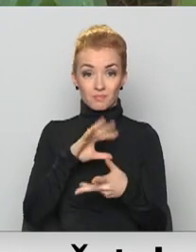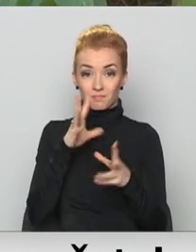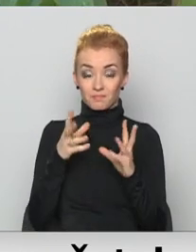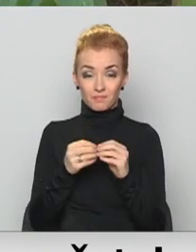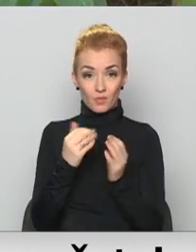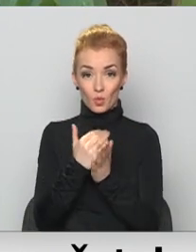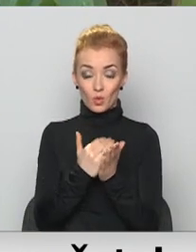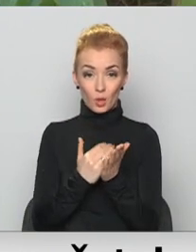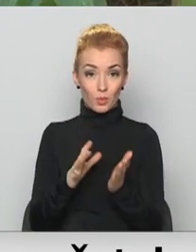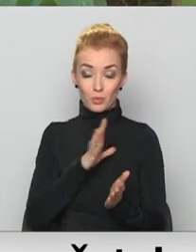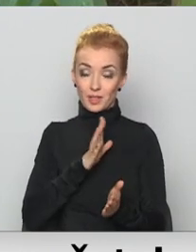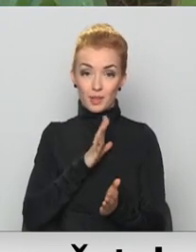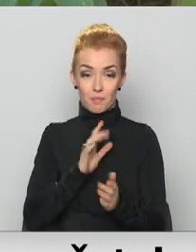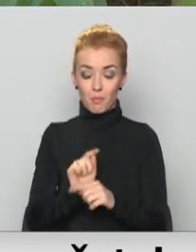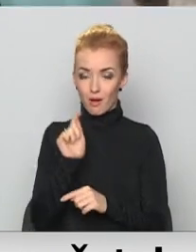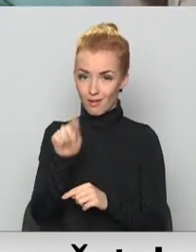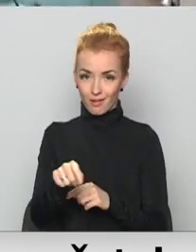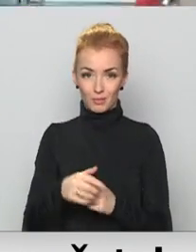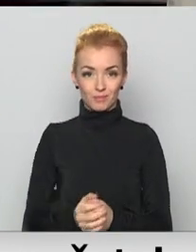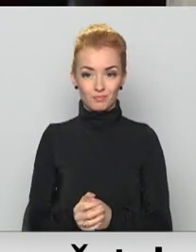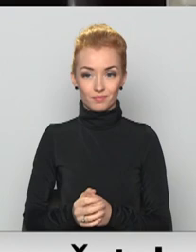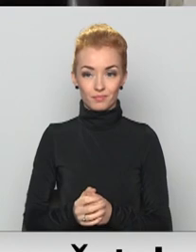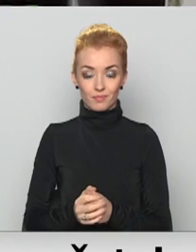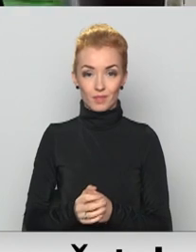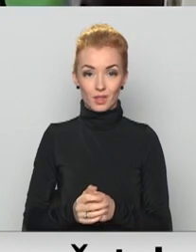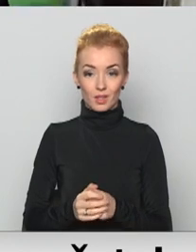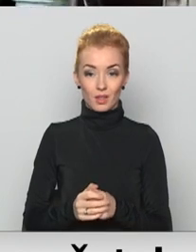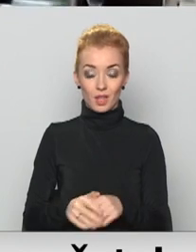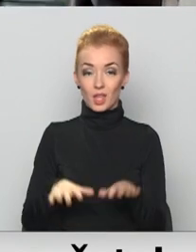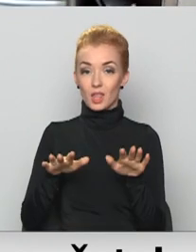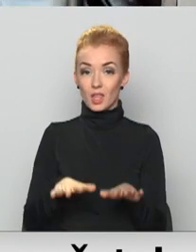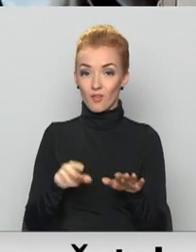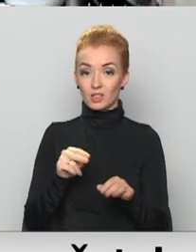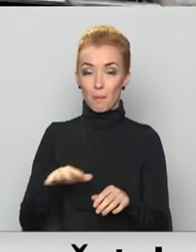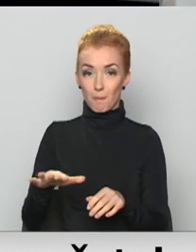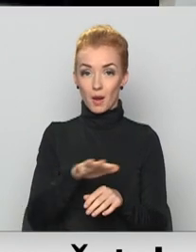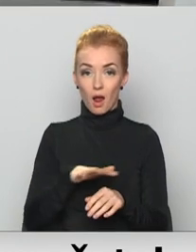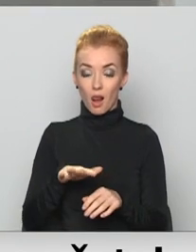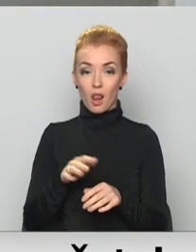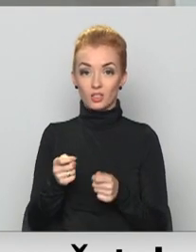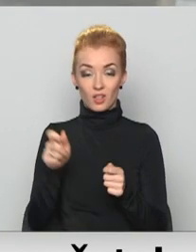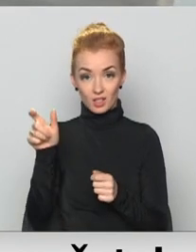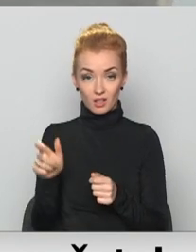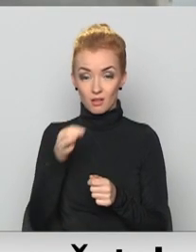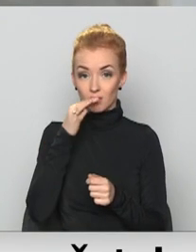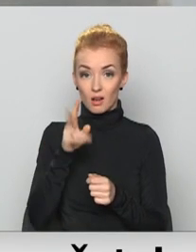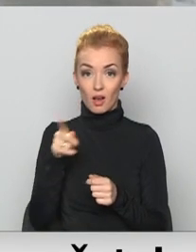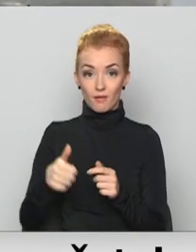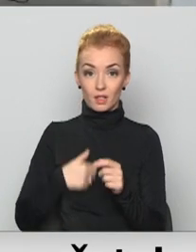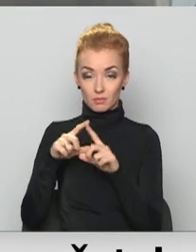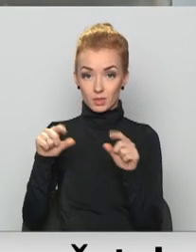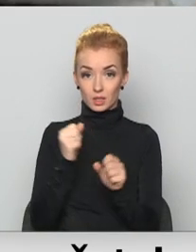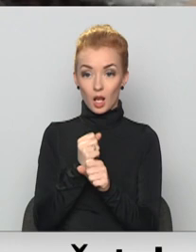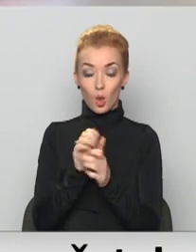reglamentējuši normatīvi akti bija pārkāpti. Kā stāsta Dienvidzemgales pārvaldes vadītājs, nelegālais uzņēmums darbojies vismaz